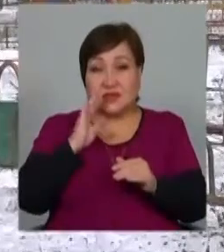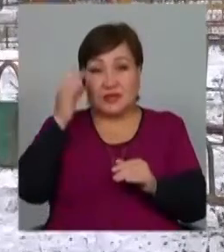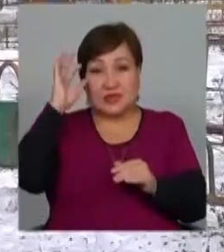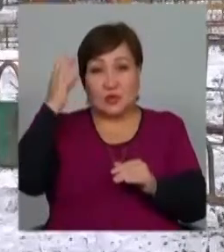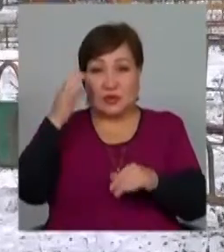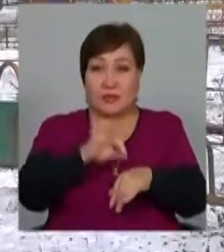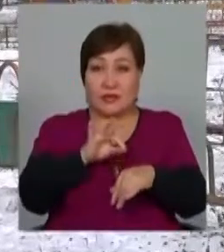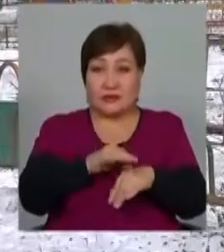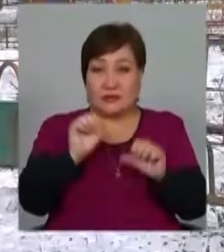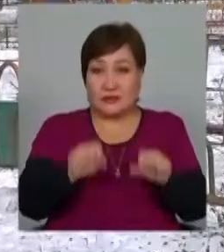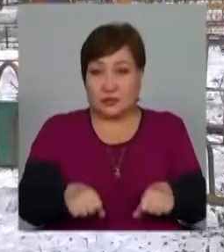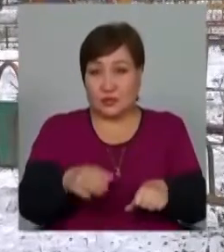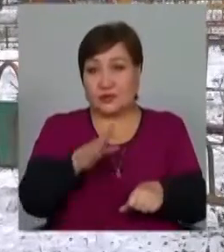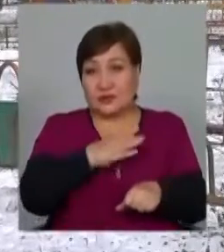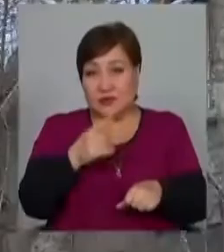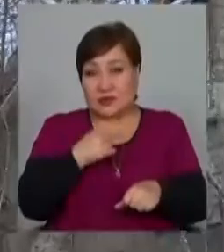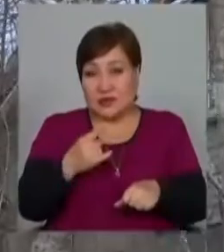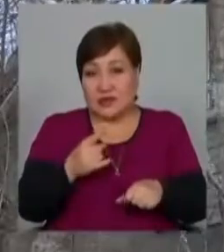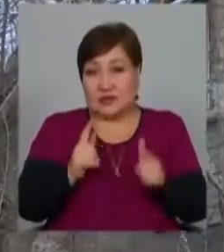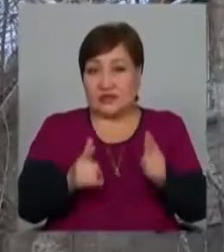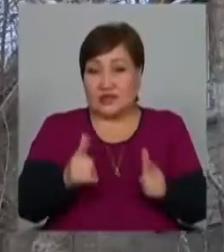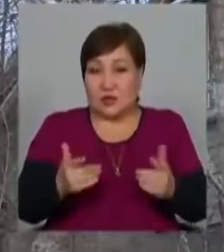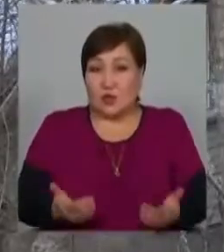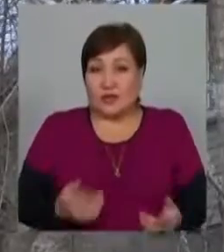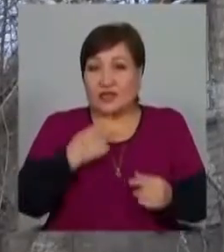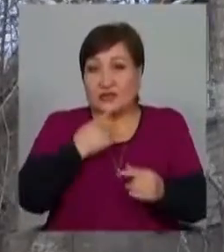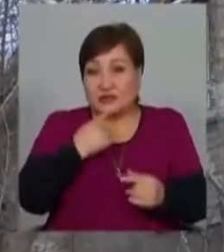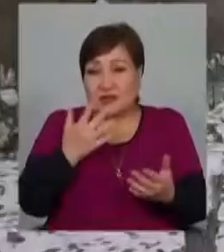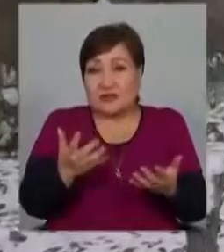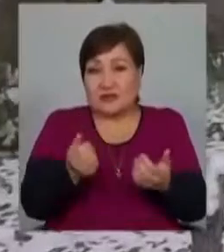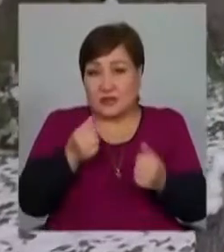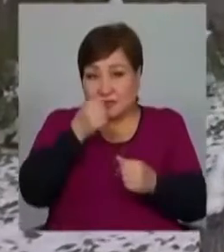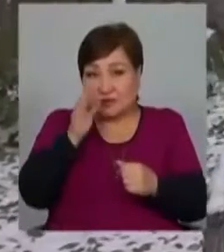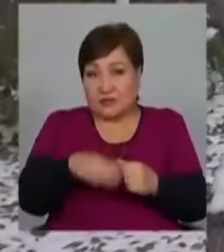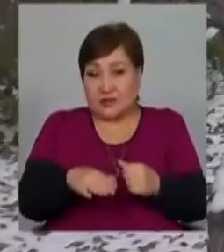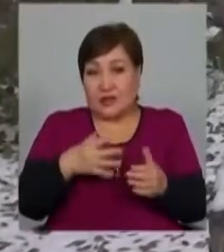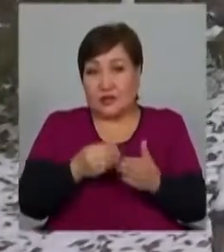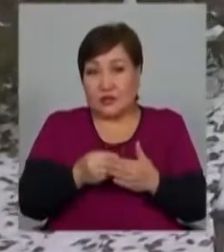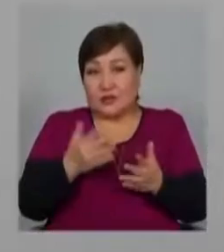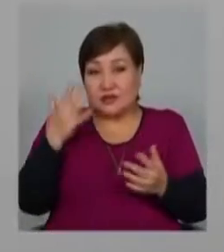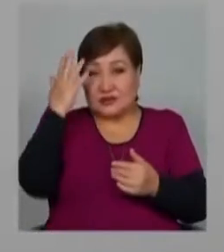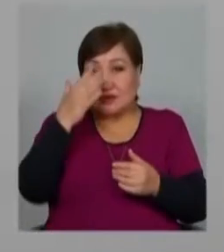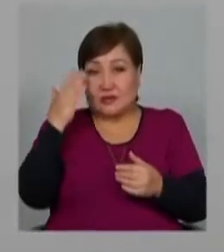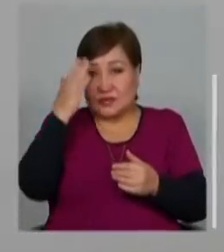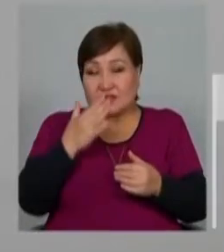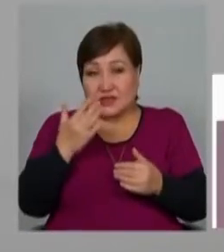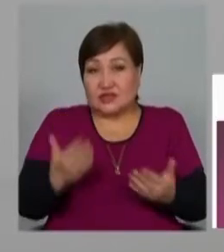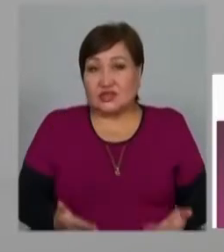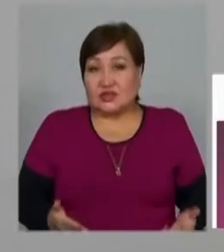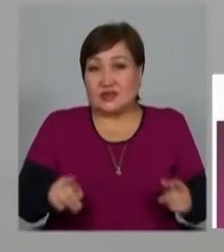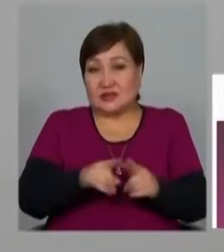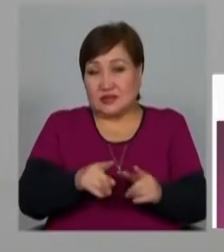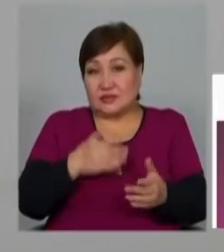Шынайы өмірдегі қиындықтарды қабылдағысы келмегендіктен өз қиялында өмір сүрген деген болжам айтты. Бұл